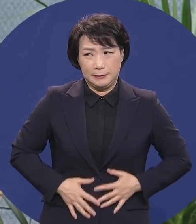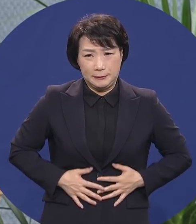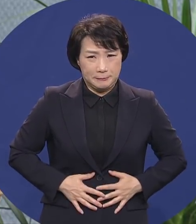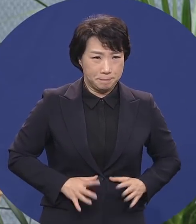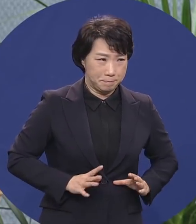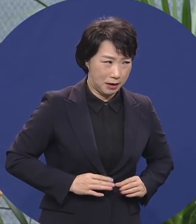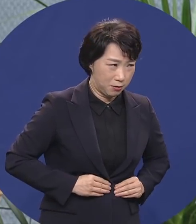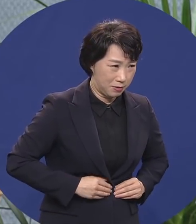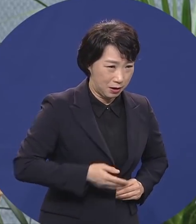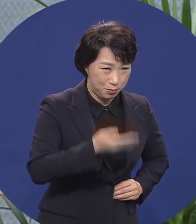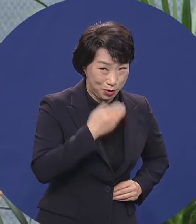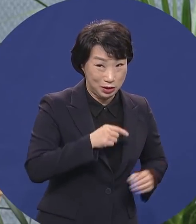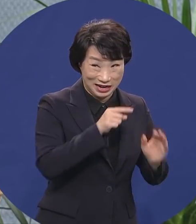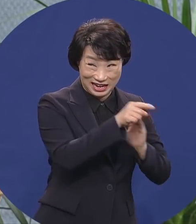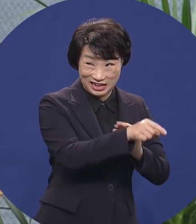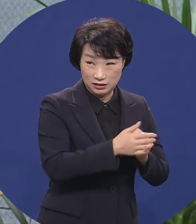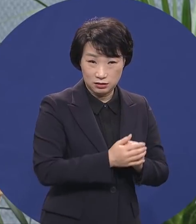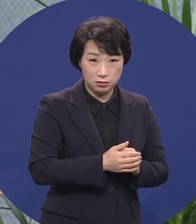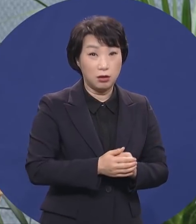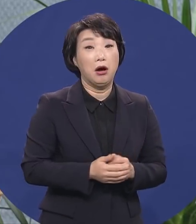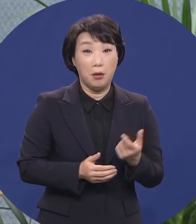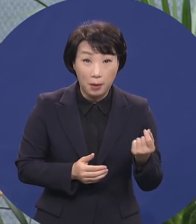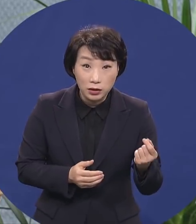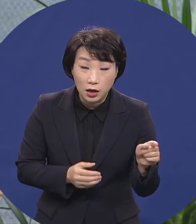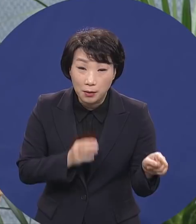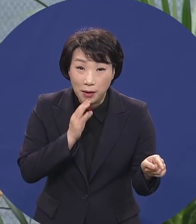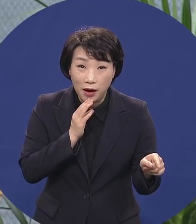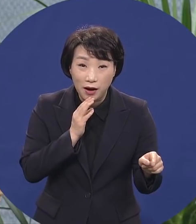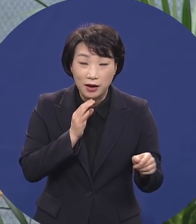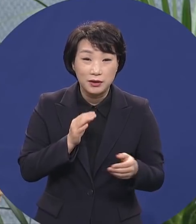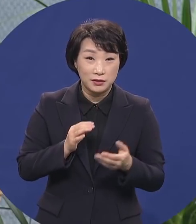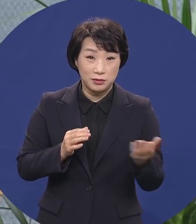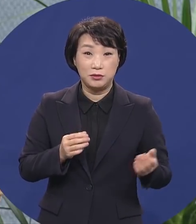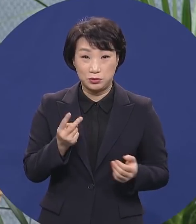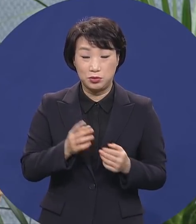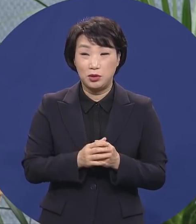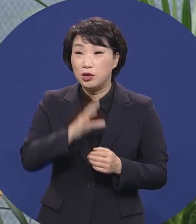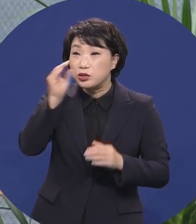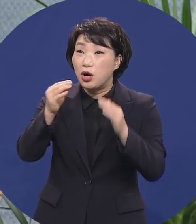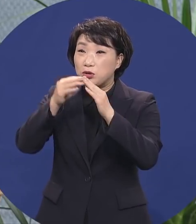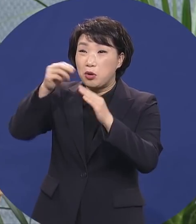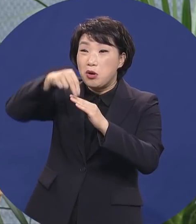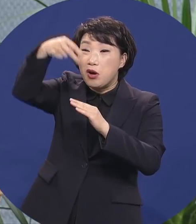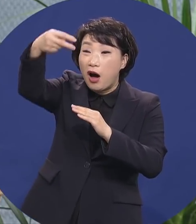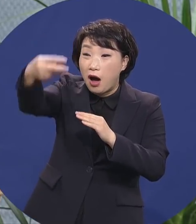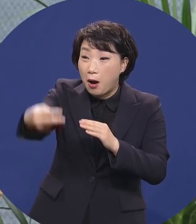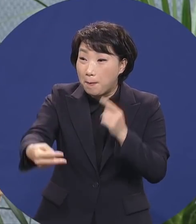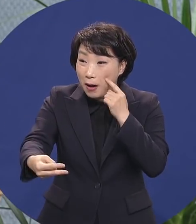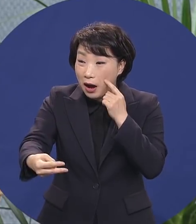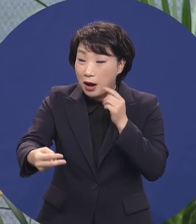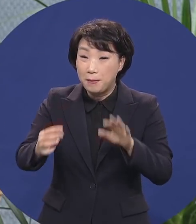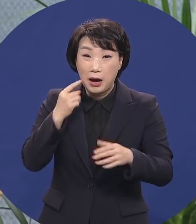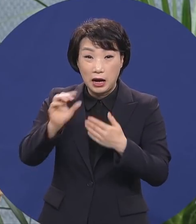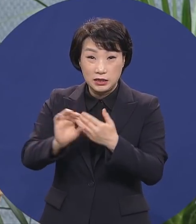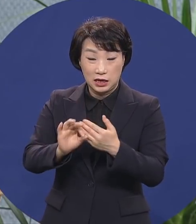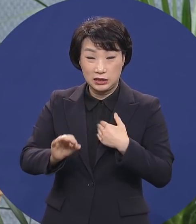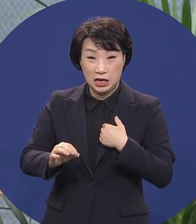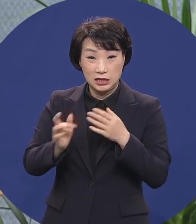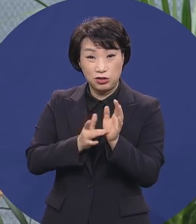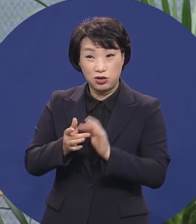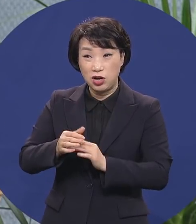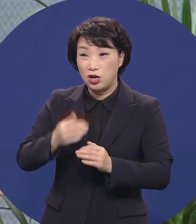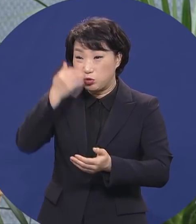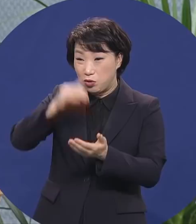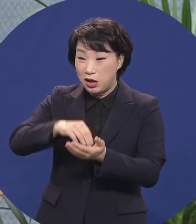빵이 우선이잖아. 맞아. 저 성전 꼭대기에서 쫙 떠내려서 만약에 내가 돌에